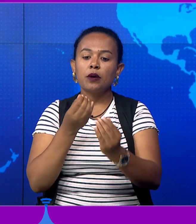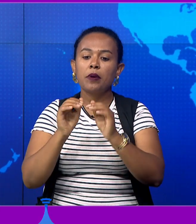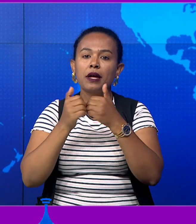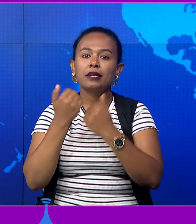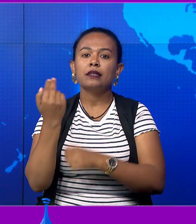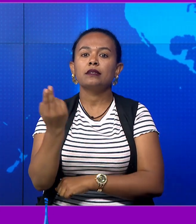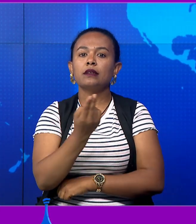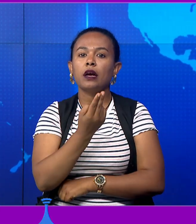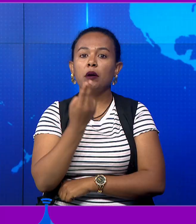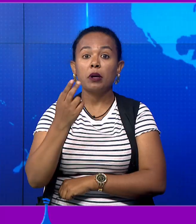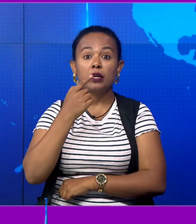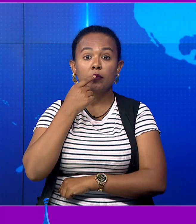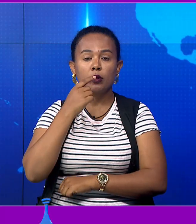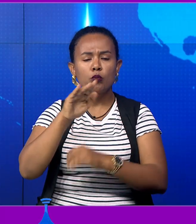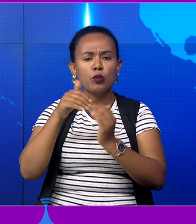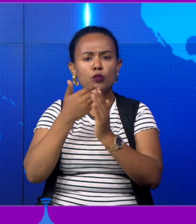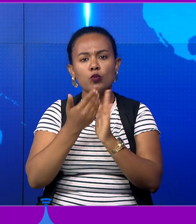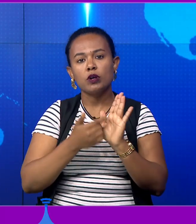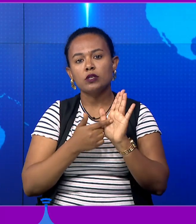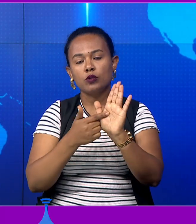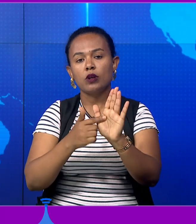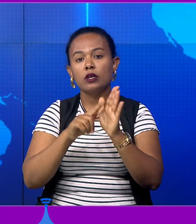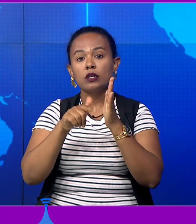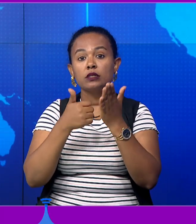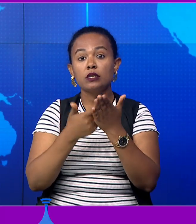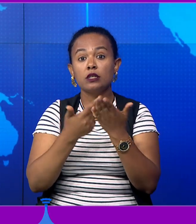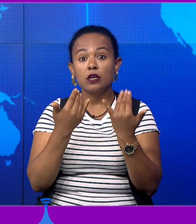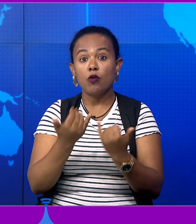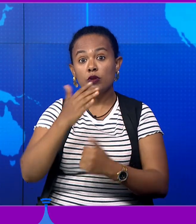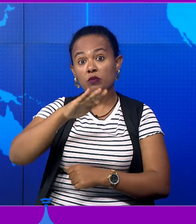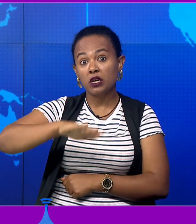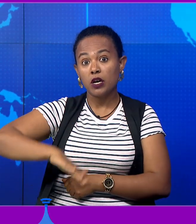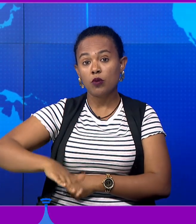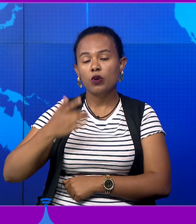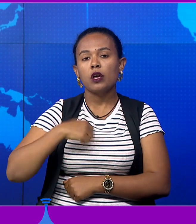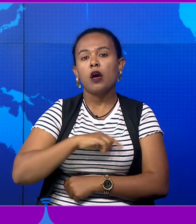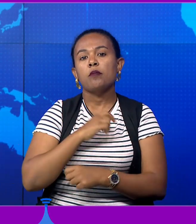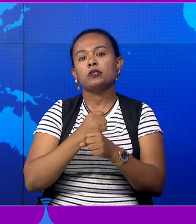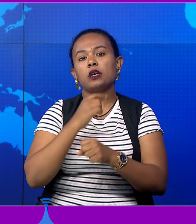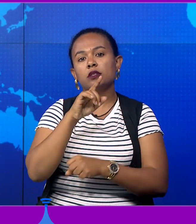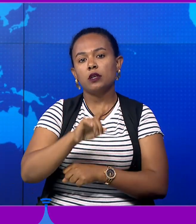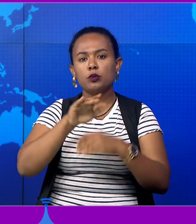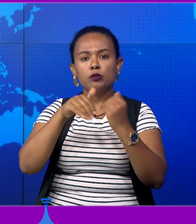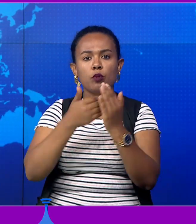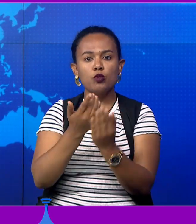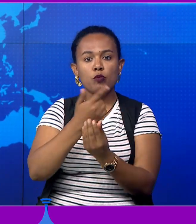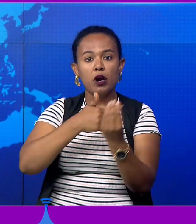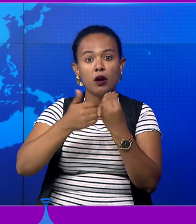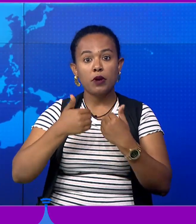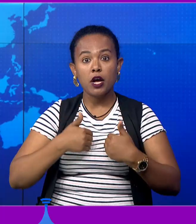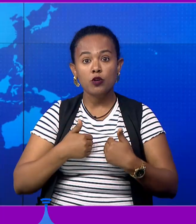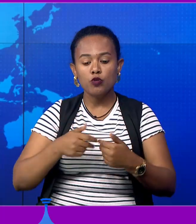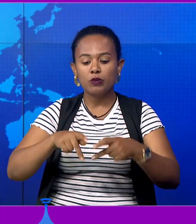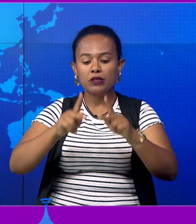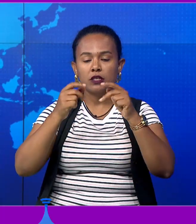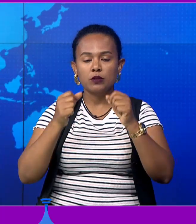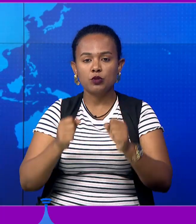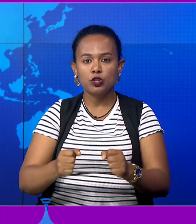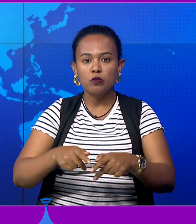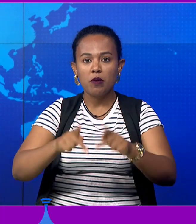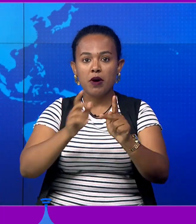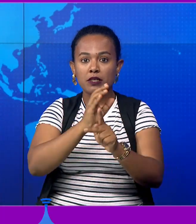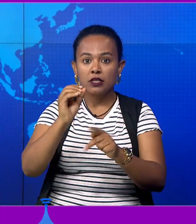እንጠቀማለን የሚለውን በሙሉ አሳይቷል። ስለዚህ አሁን የሚቀረው ምንድነው? እኛ መስራት አለብን። በሁሉም አካባቢ ያለውን መታረስ የሚችልን መሬት